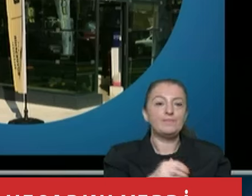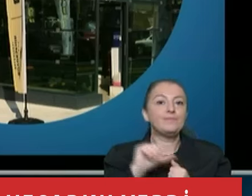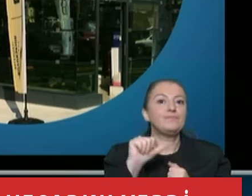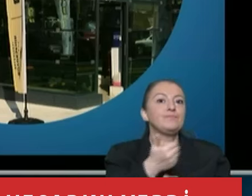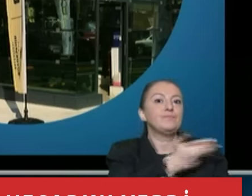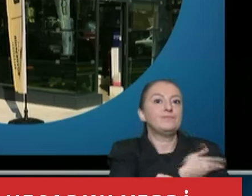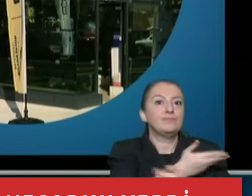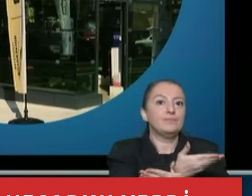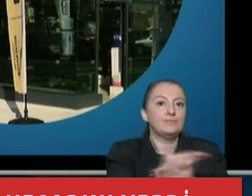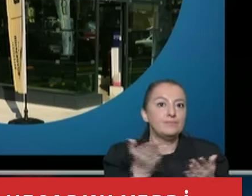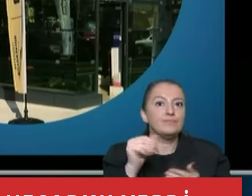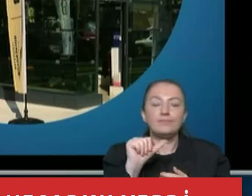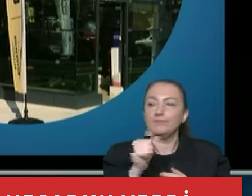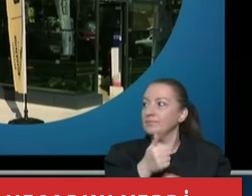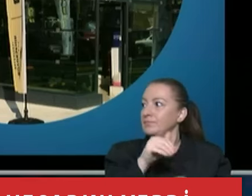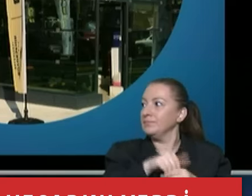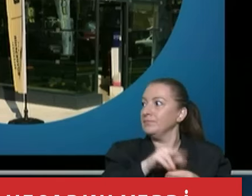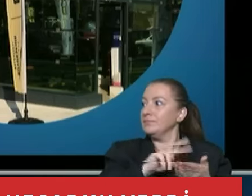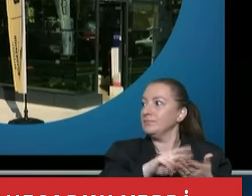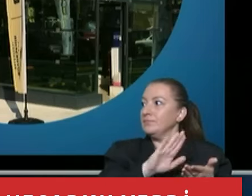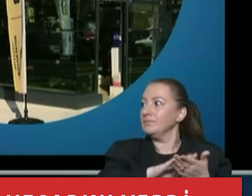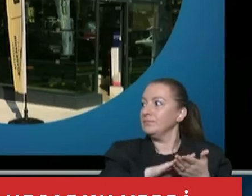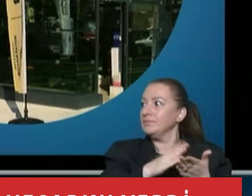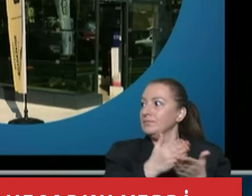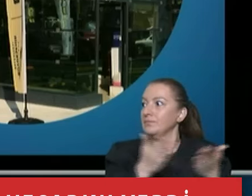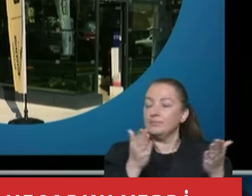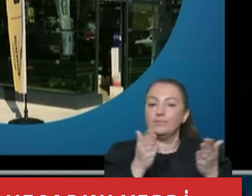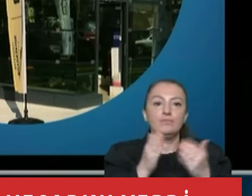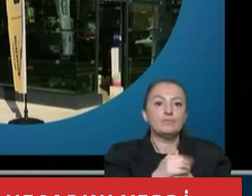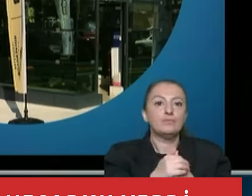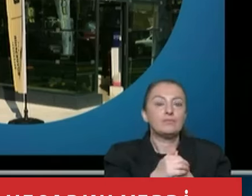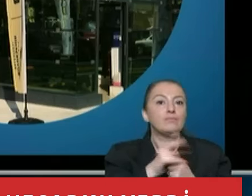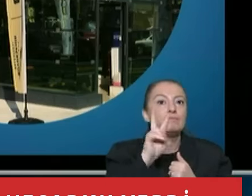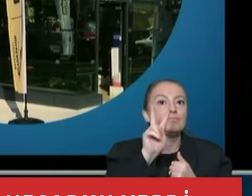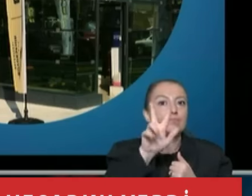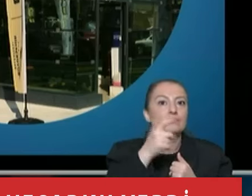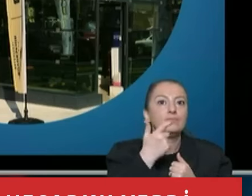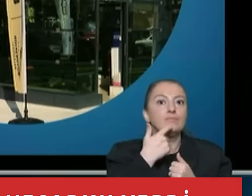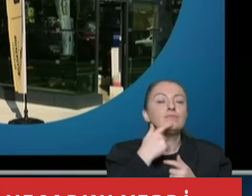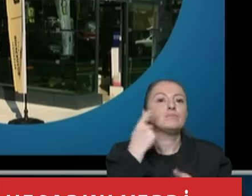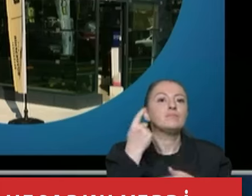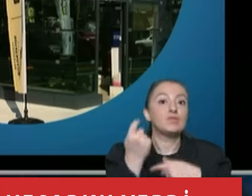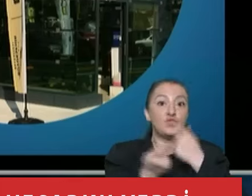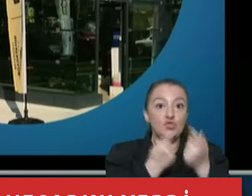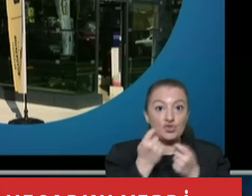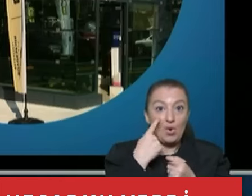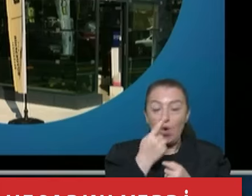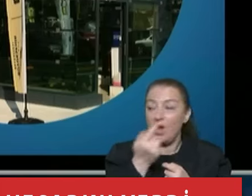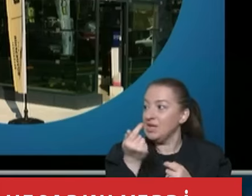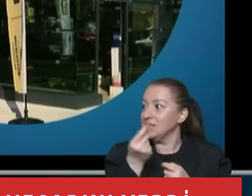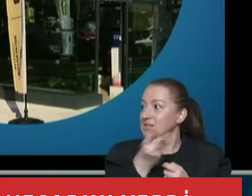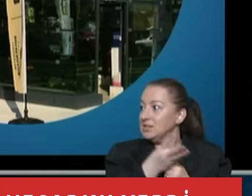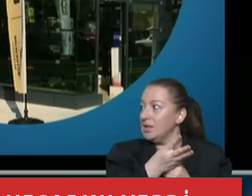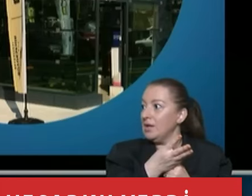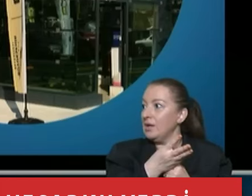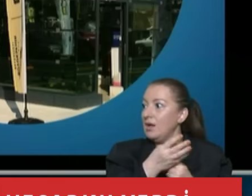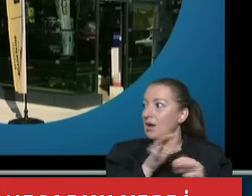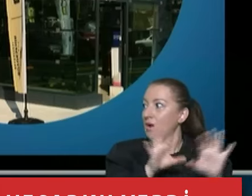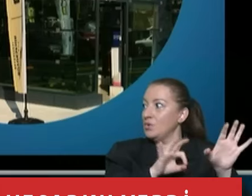hemşehrilerim kıymetli meclis üyes arkadaşlarım buraya kadar 2023 yılı faaliyetlerimizi sayılarla verilerle